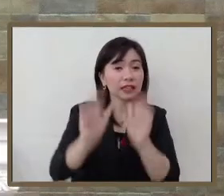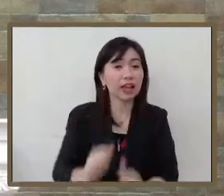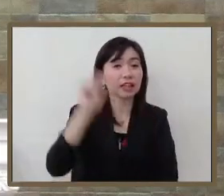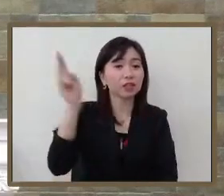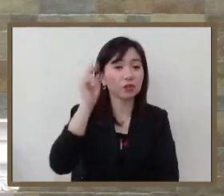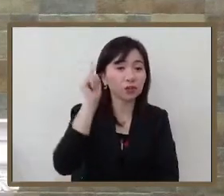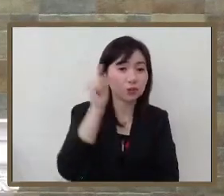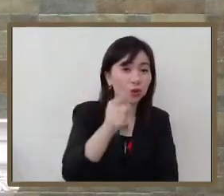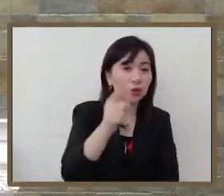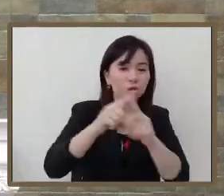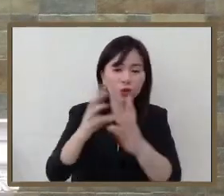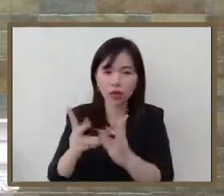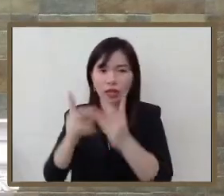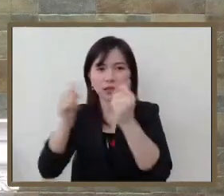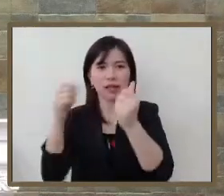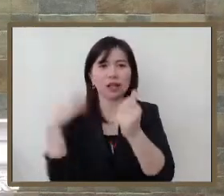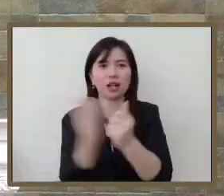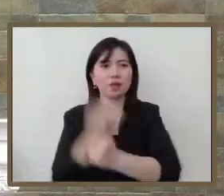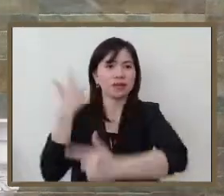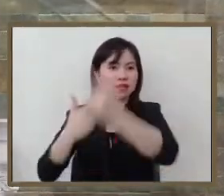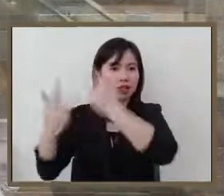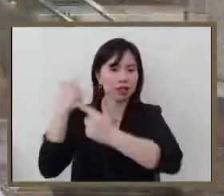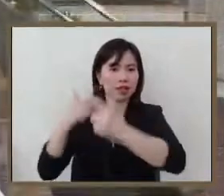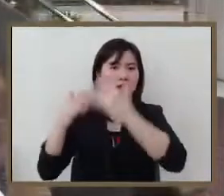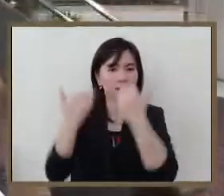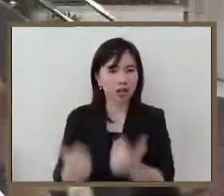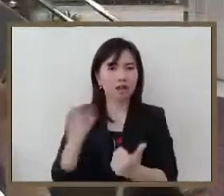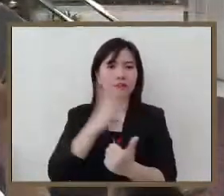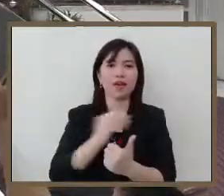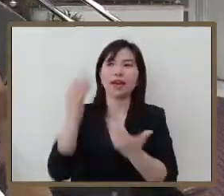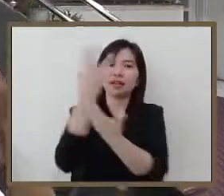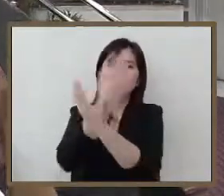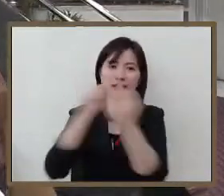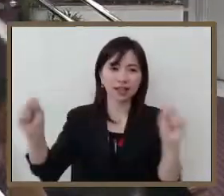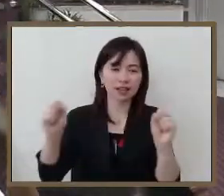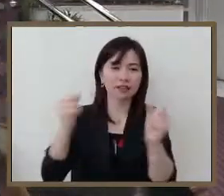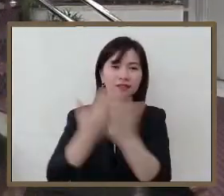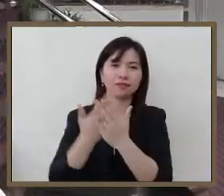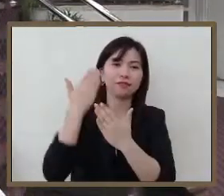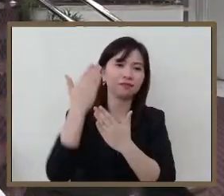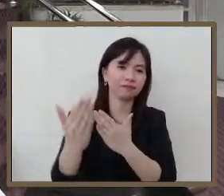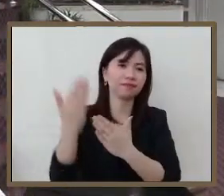the generation today and save the next generation.